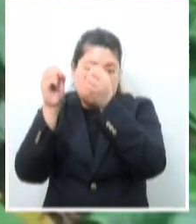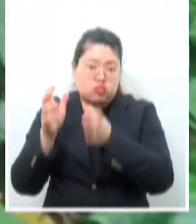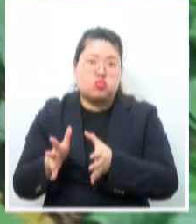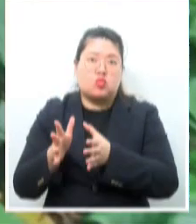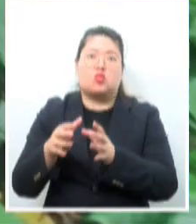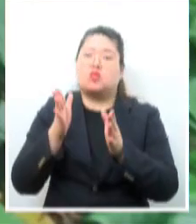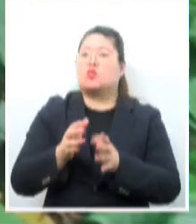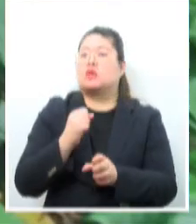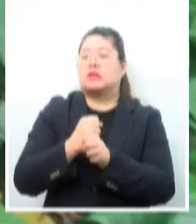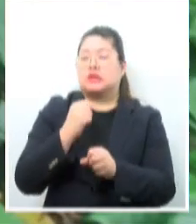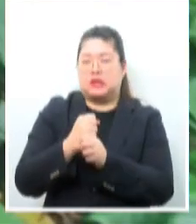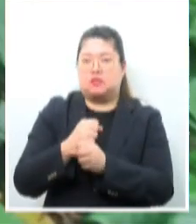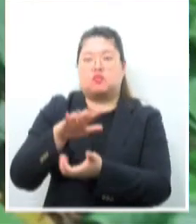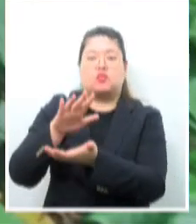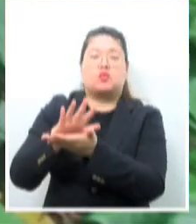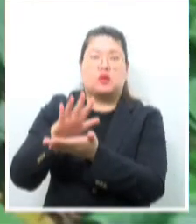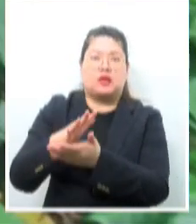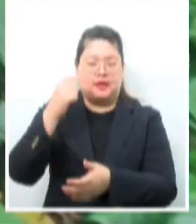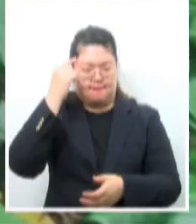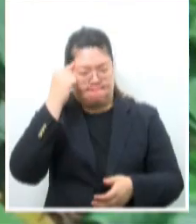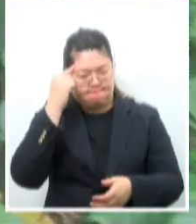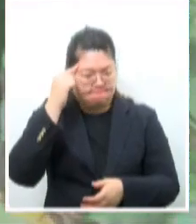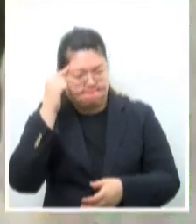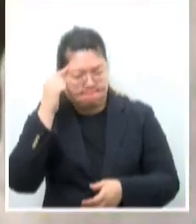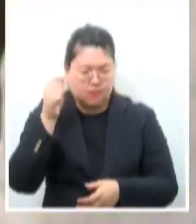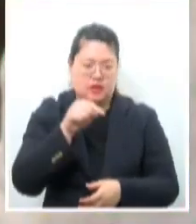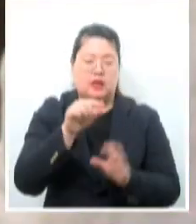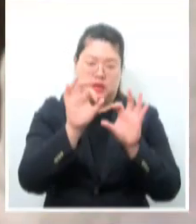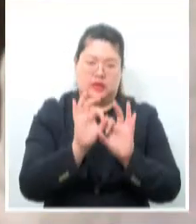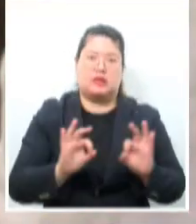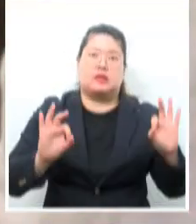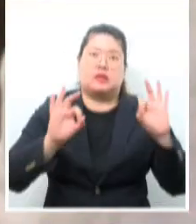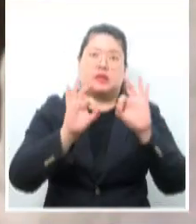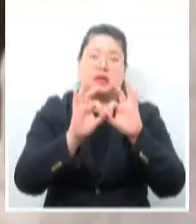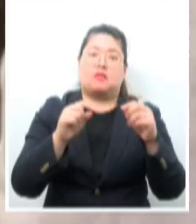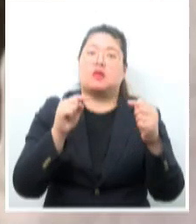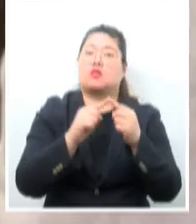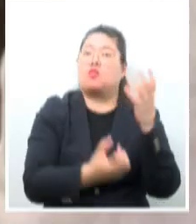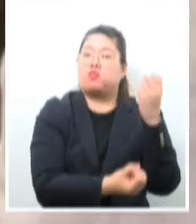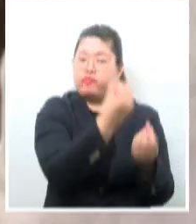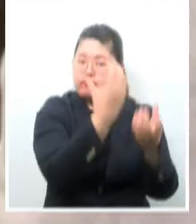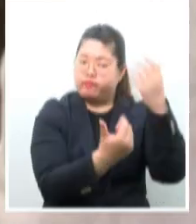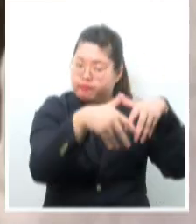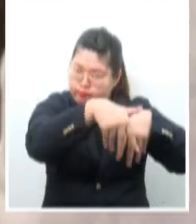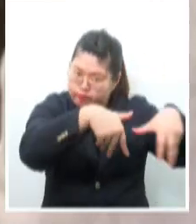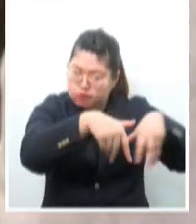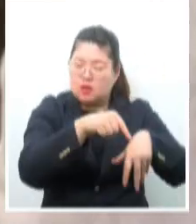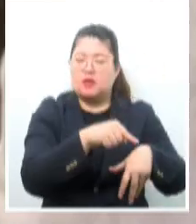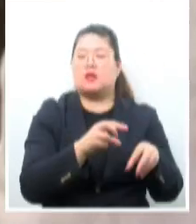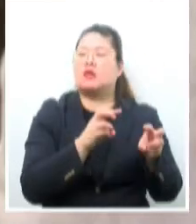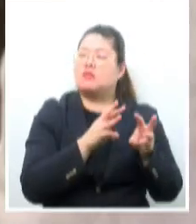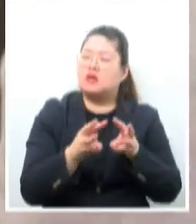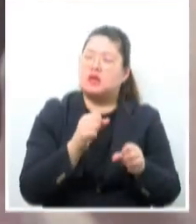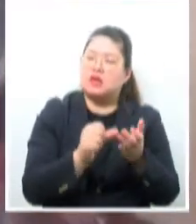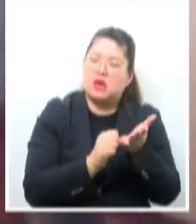บุคลากรทางการศึกษาได้ตระหนักและเล็งเห็นถึงความสำคัญของทรัพยากรป่าไม้ในชุมชนจึงเร่งแก้ไขปัญห